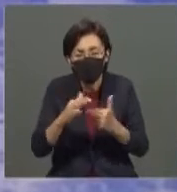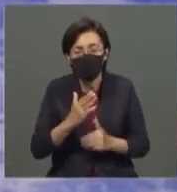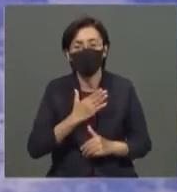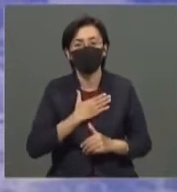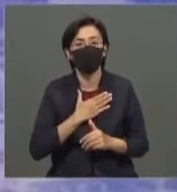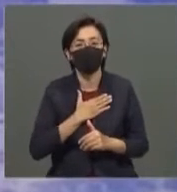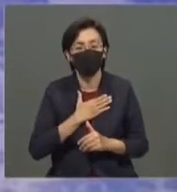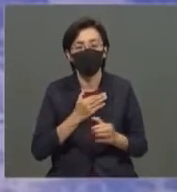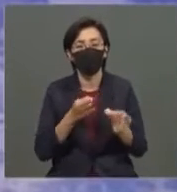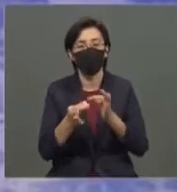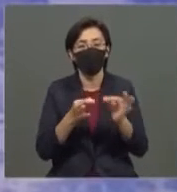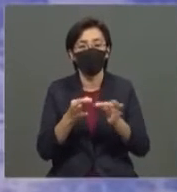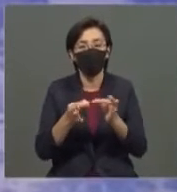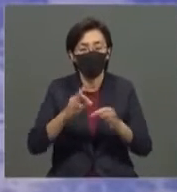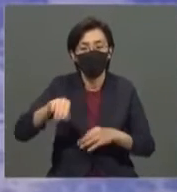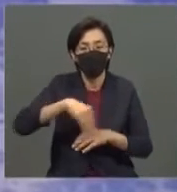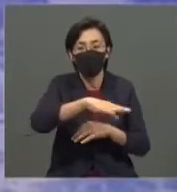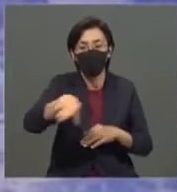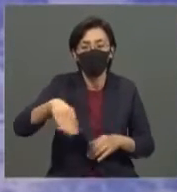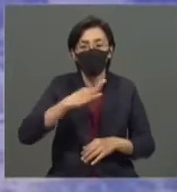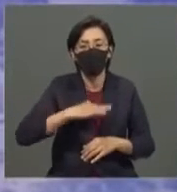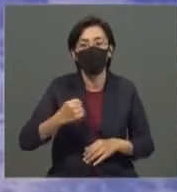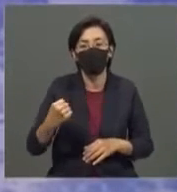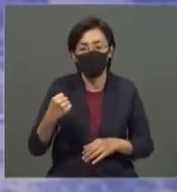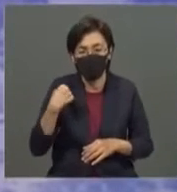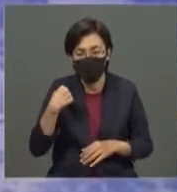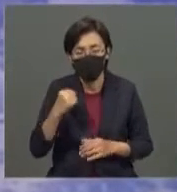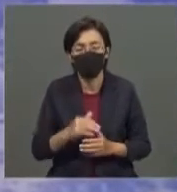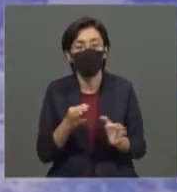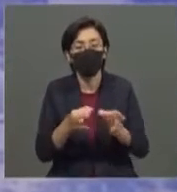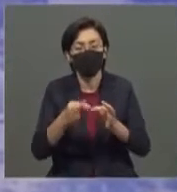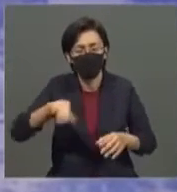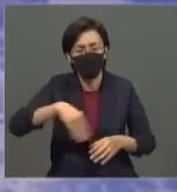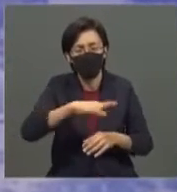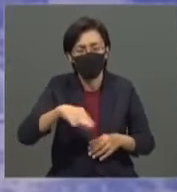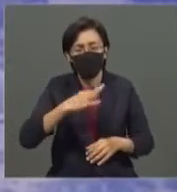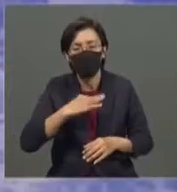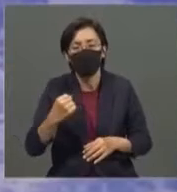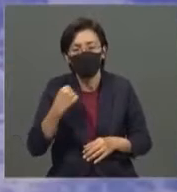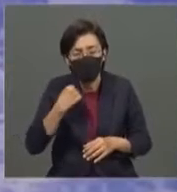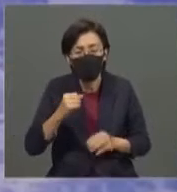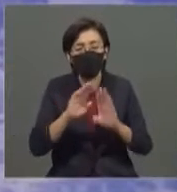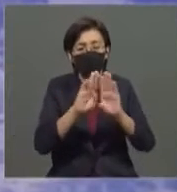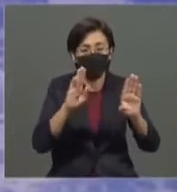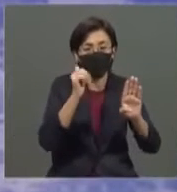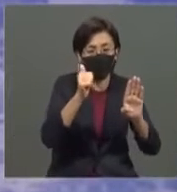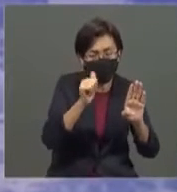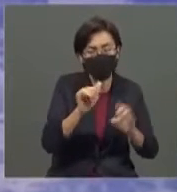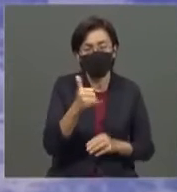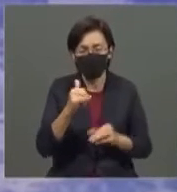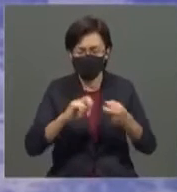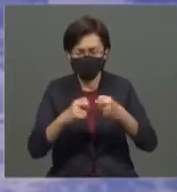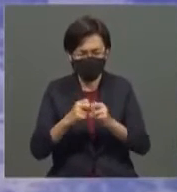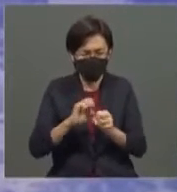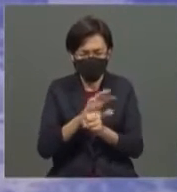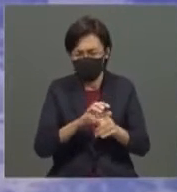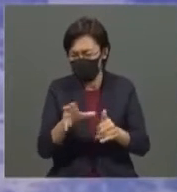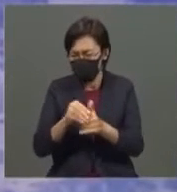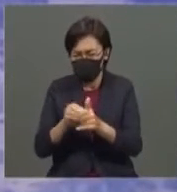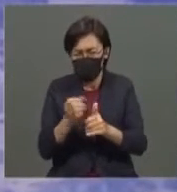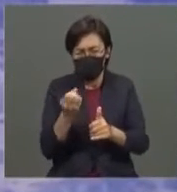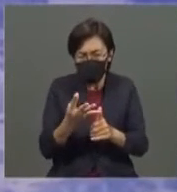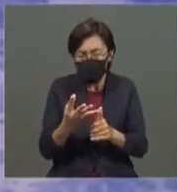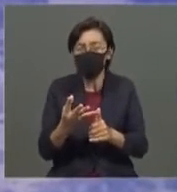ได้กราบเรียนเพื่อสร้างความมั่นใจนะครับที่เคยพูดไว้มีเปิดได้ก็มีปิดได้นะครับทั้งนี้ขึ้